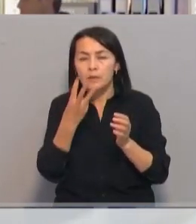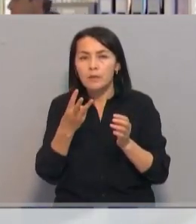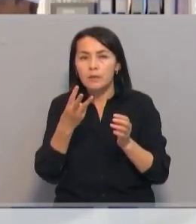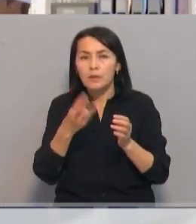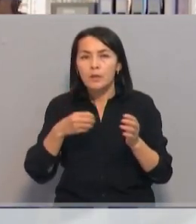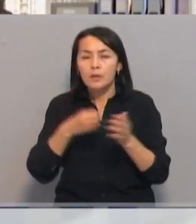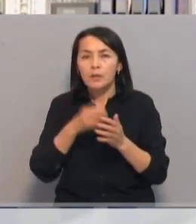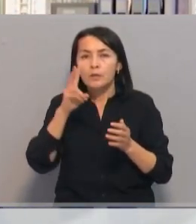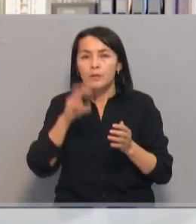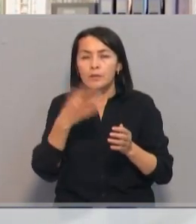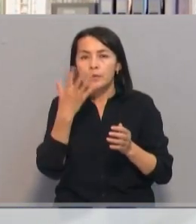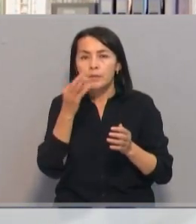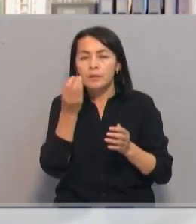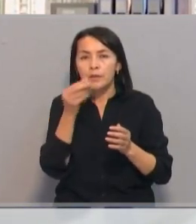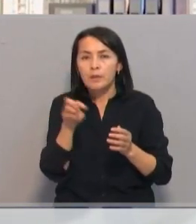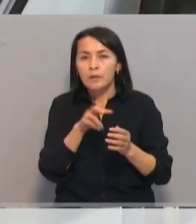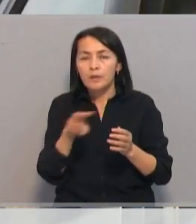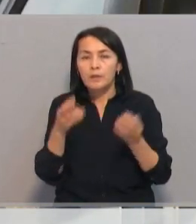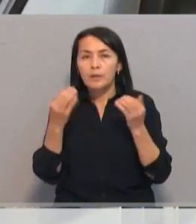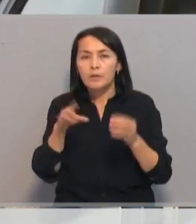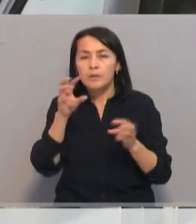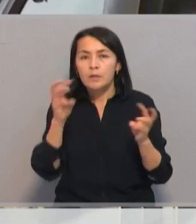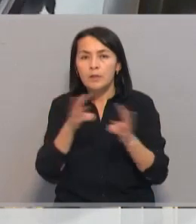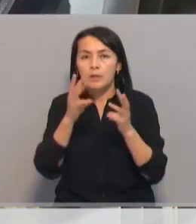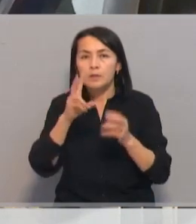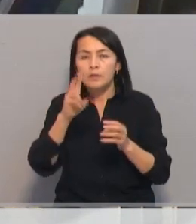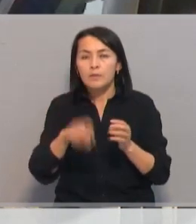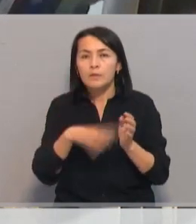до 205 тенге за литр. Дизельное топливо вырастет до